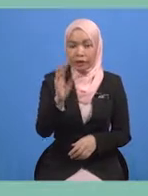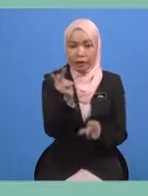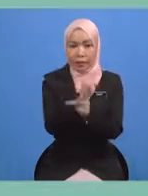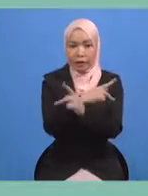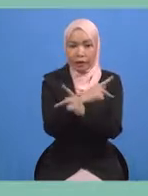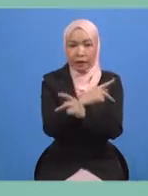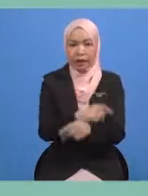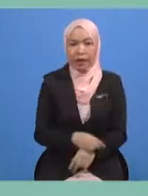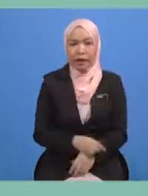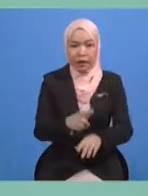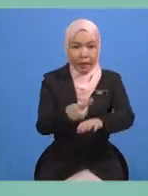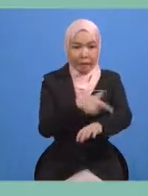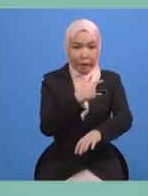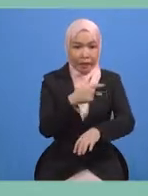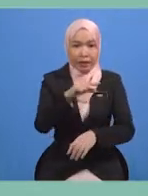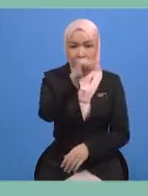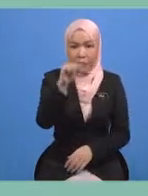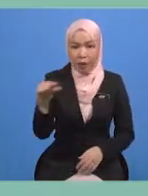gelombang.